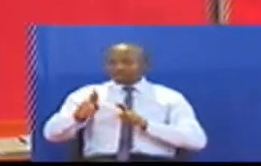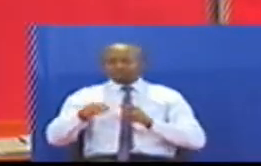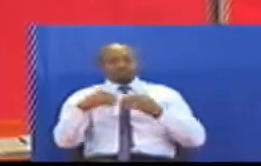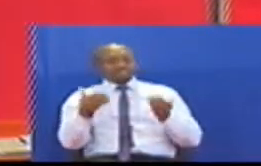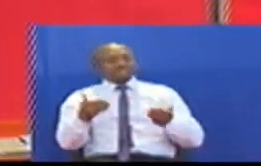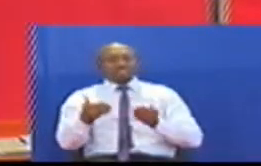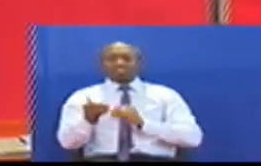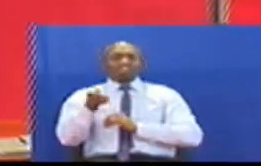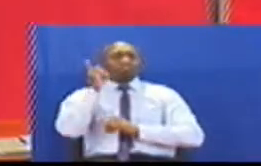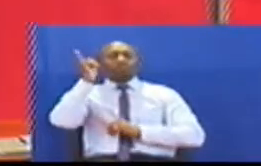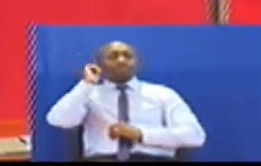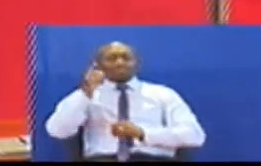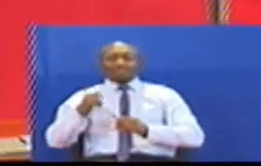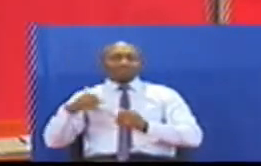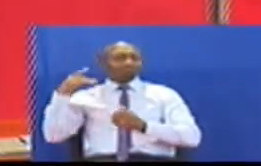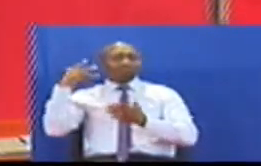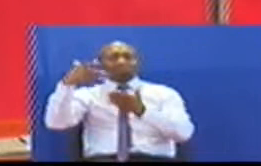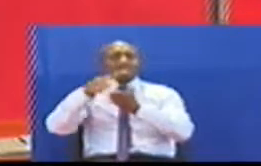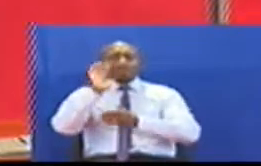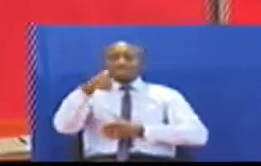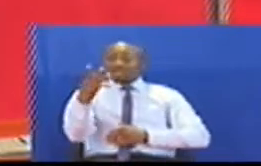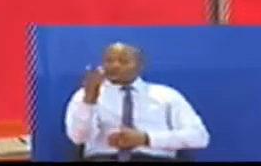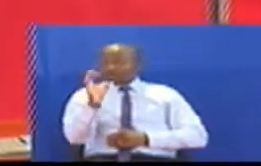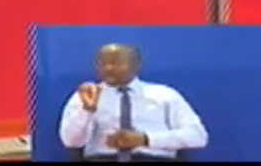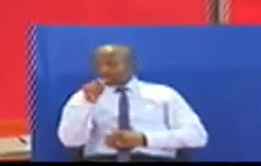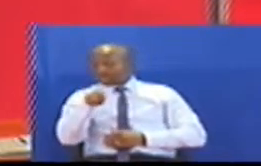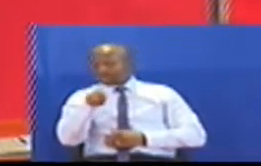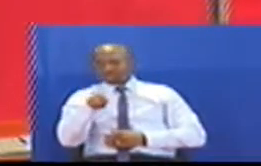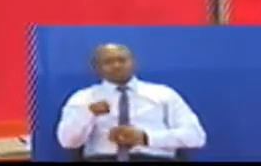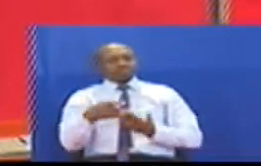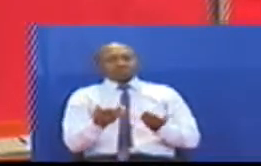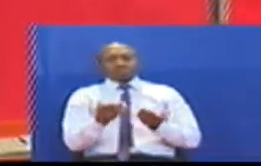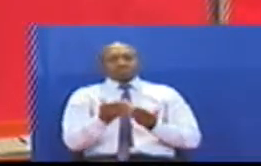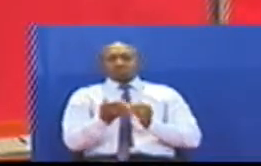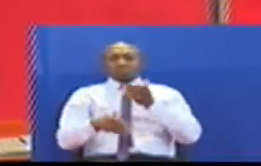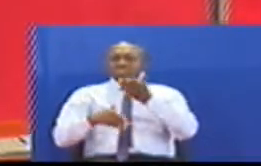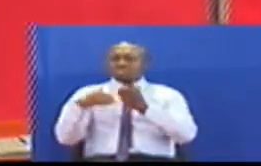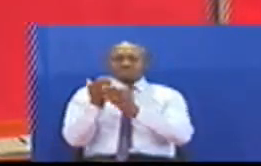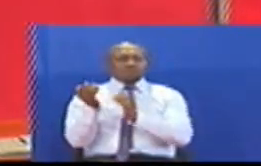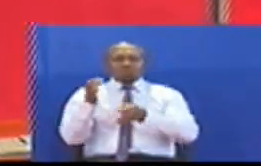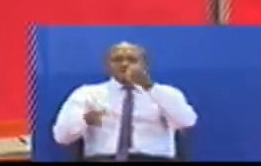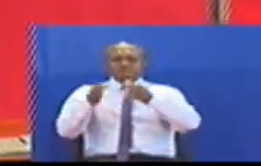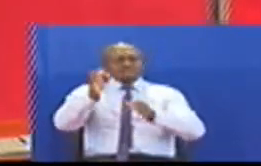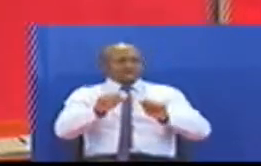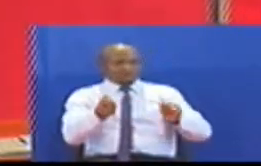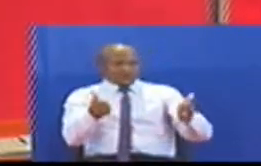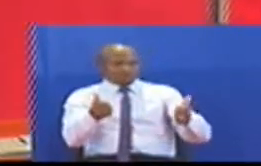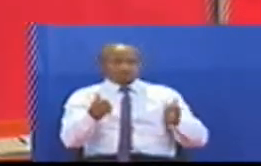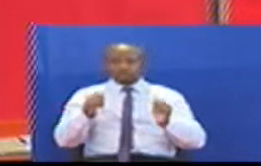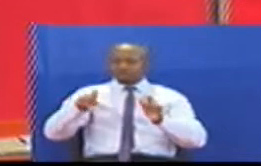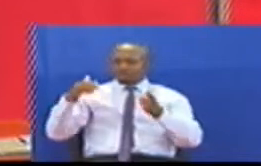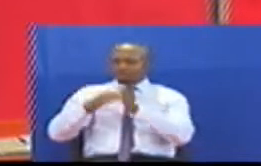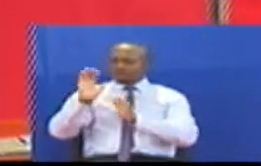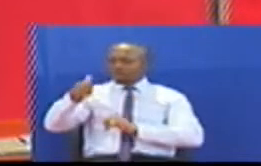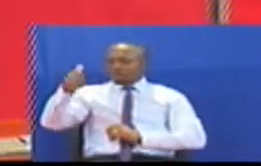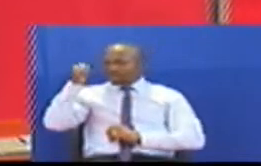ya miaka 40. Hospitali ile ilikuwa imeshindikana kuisha. Lakini mpaka hivi leo ninavyoongea, kwa mwaka jana peke yake kwenye